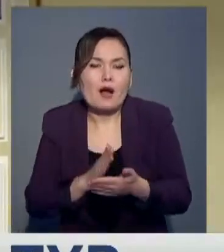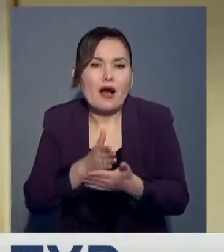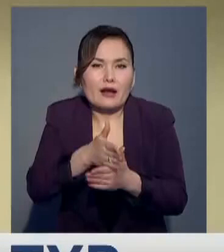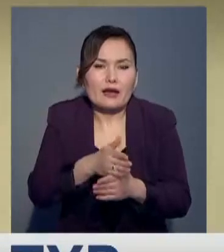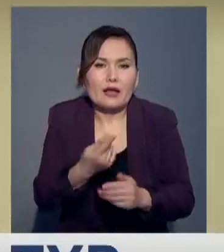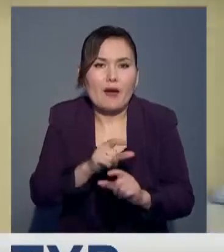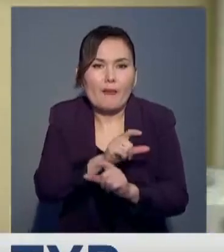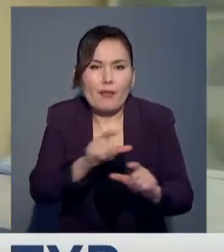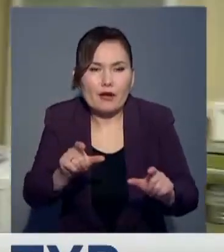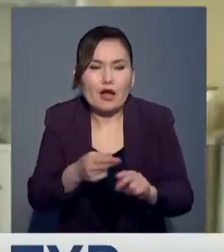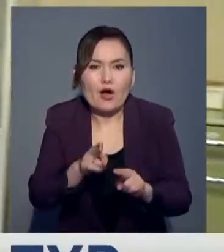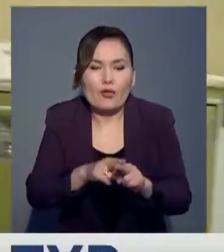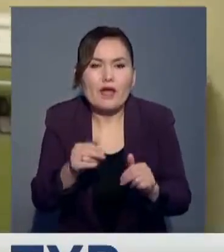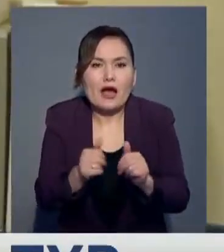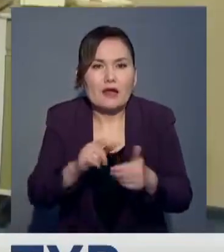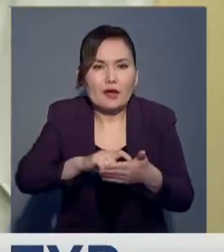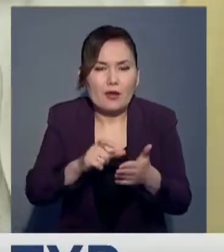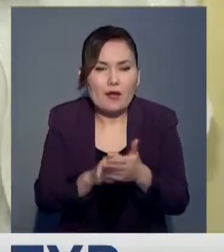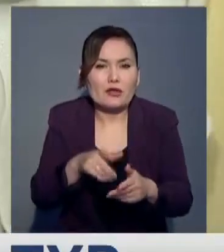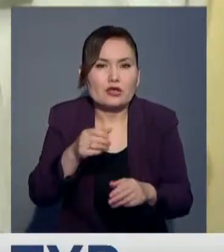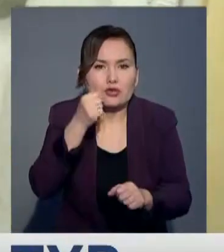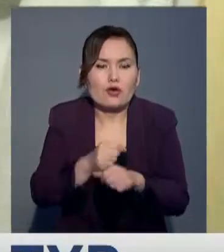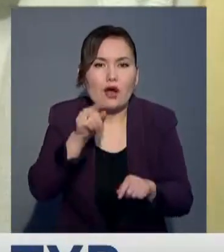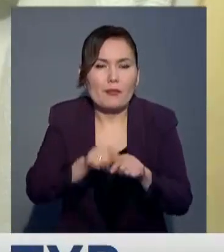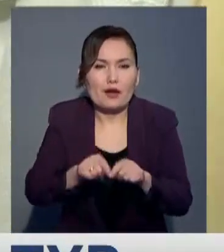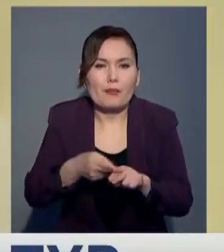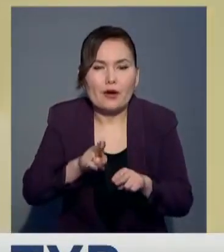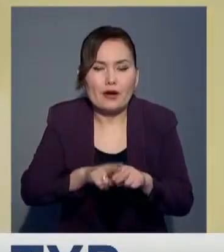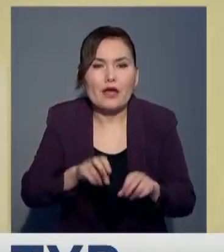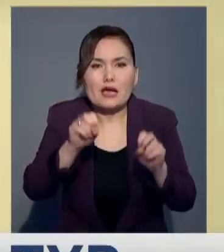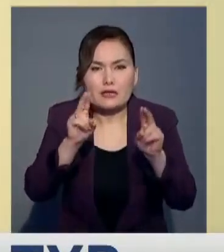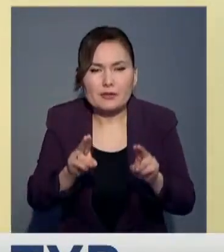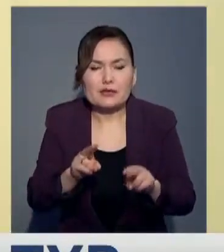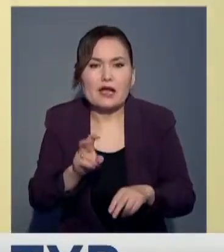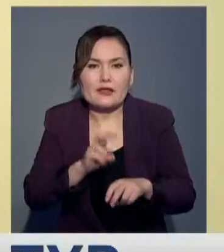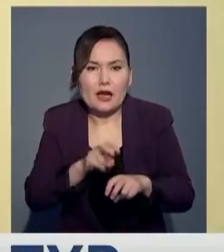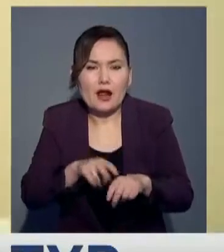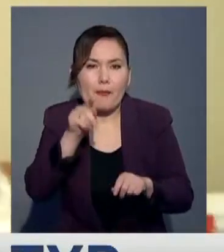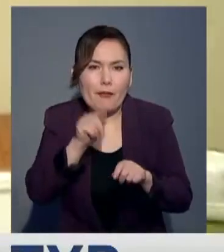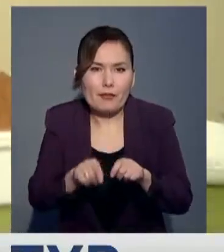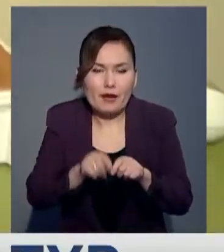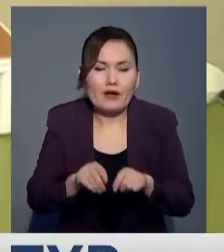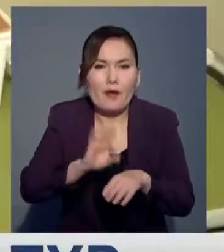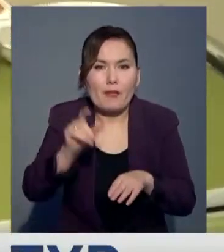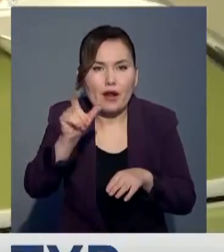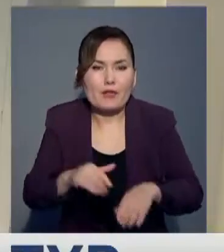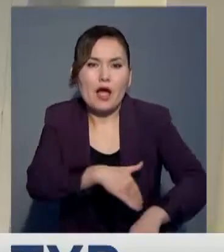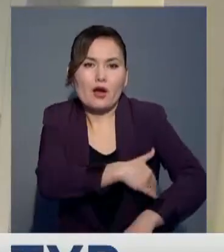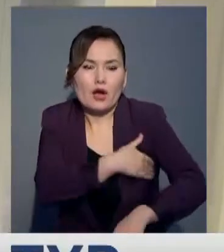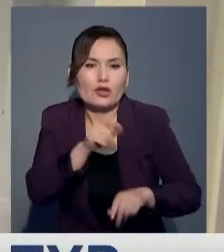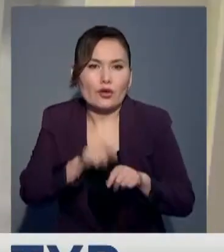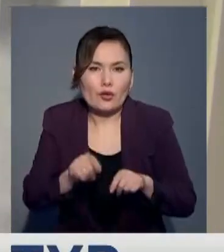госпитальдың басқа бөлімдері арқылы жүрмеуі тиіс. Бұл жерді медицина тілінде фильтр дейді. Дәрігер осы жерде қабылдап, дене қызуын